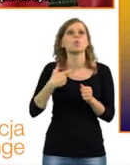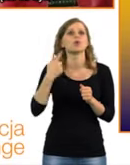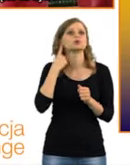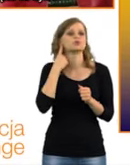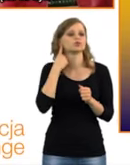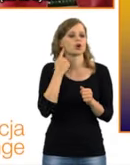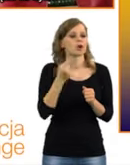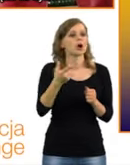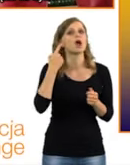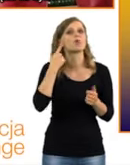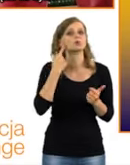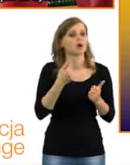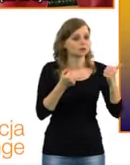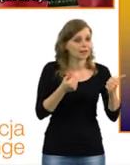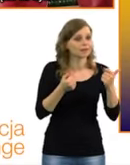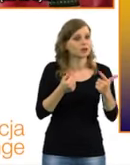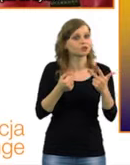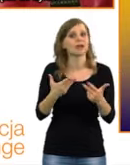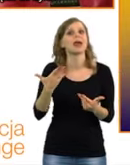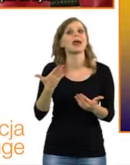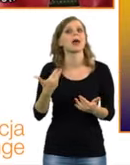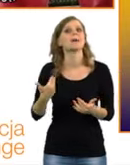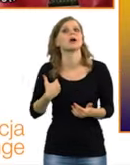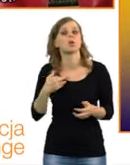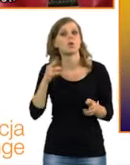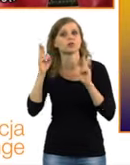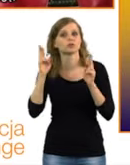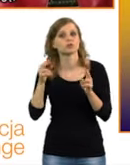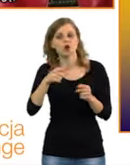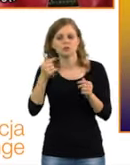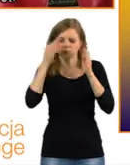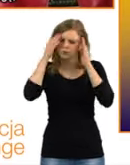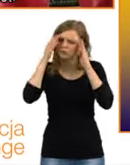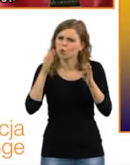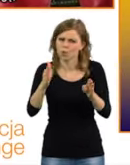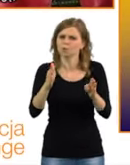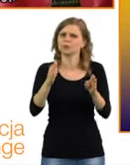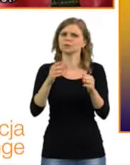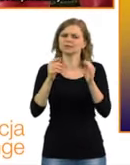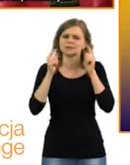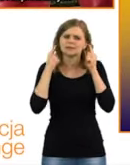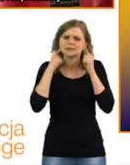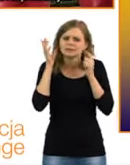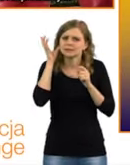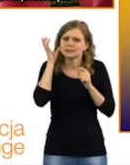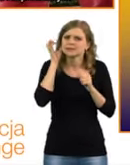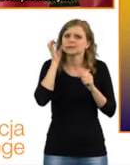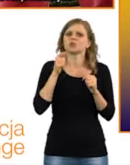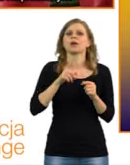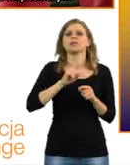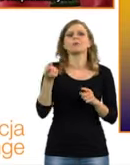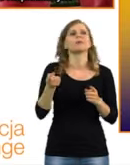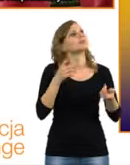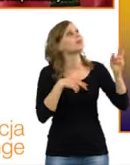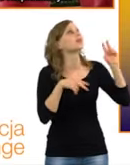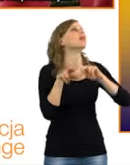usłyszałeś jeden, dwa czy trzy? Ile było? Tu się trzeba skupić, skoncentrować uwagę. Tu nie można